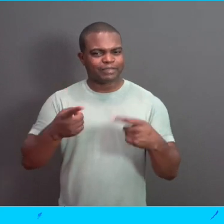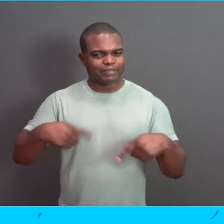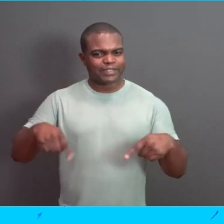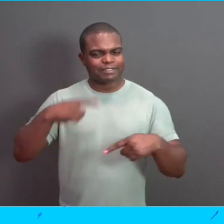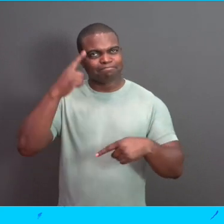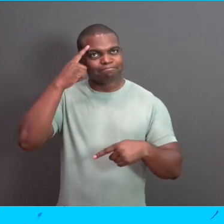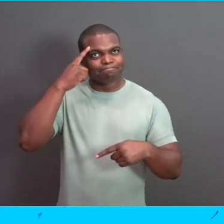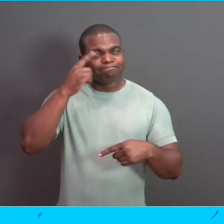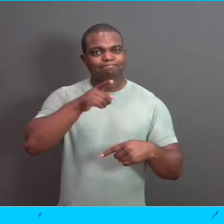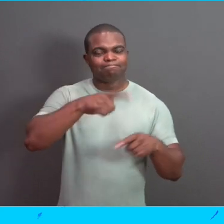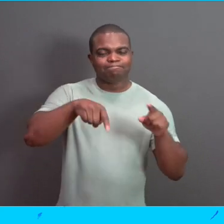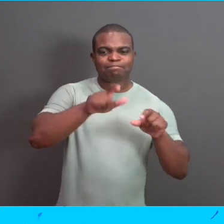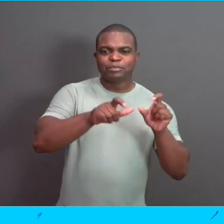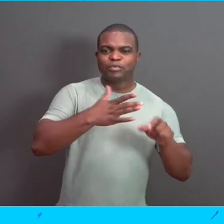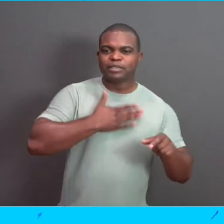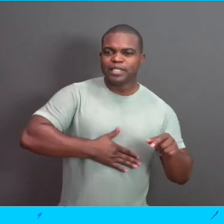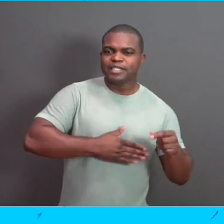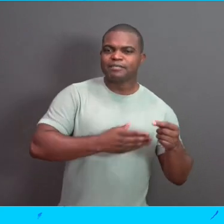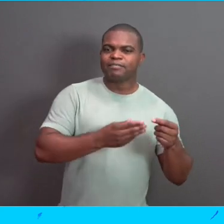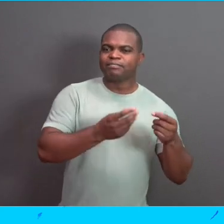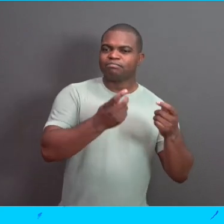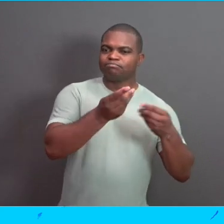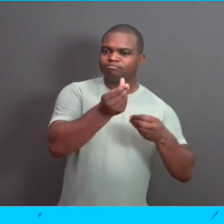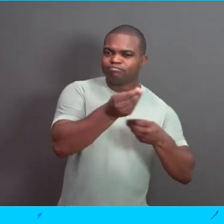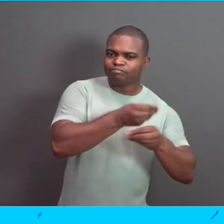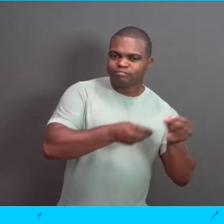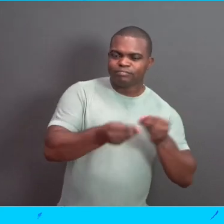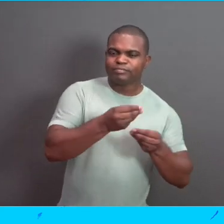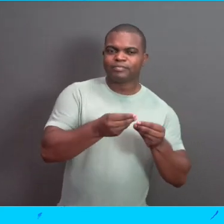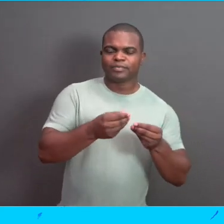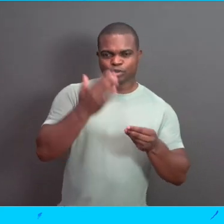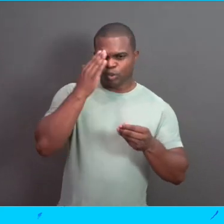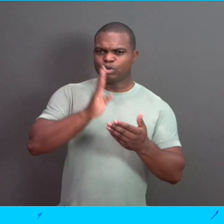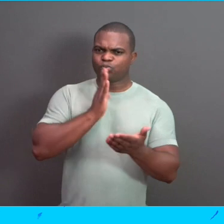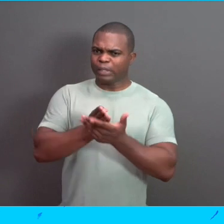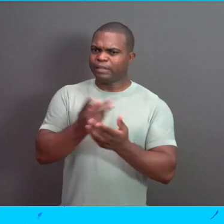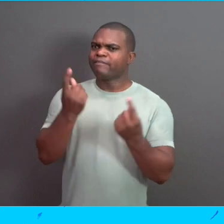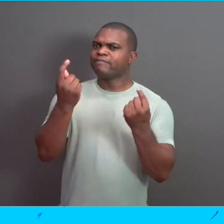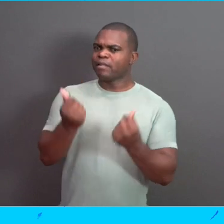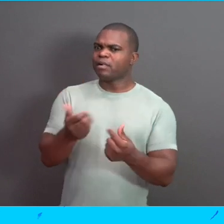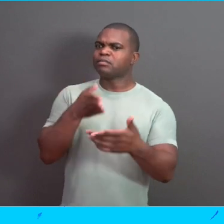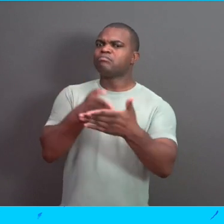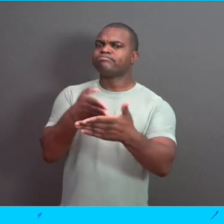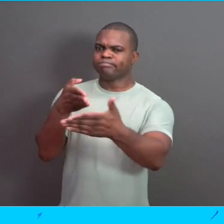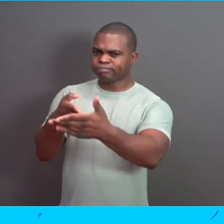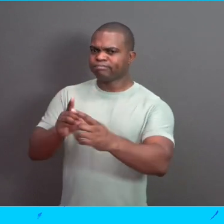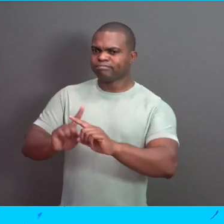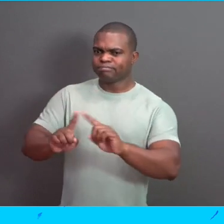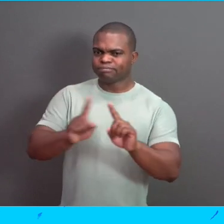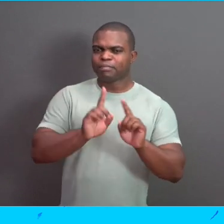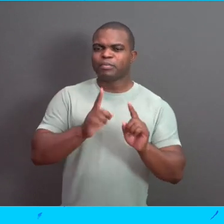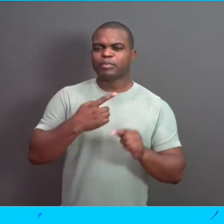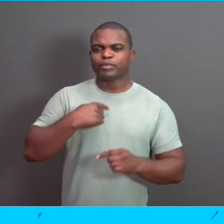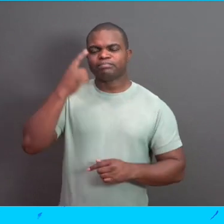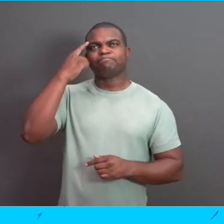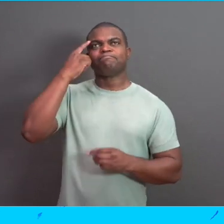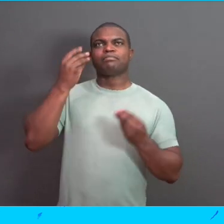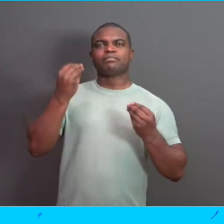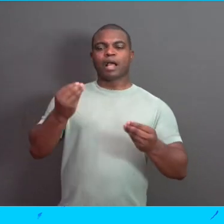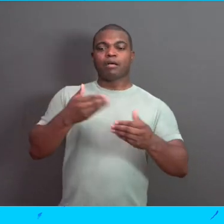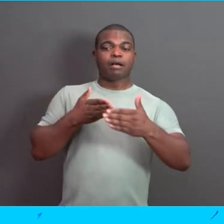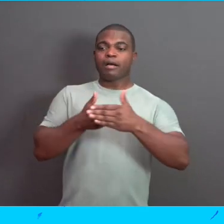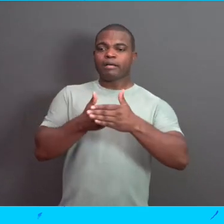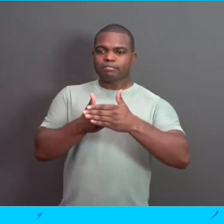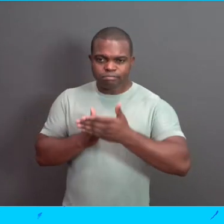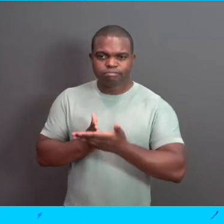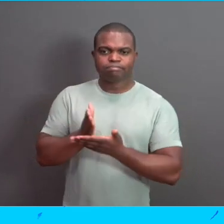barrières financières et économiques dans l'esprit quand on pense et on veut encourager la résilience des